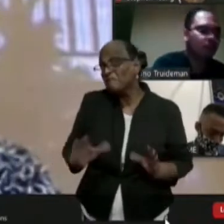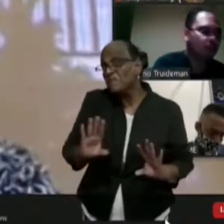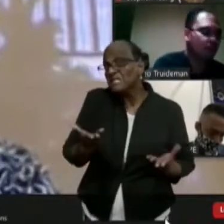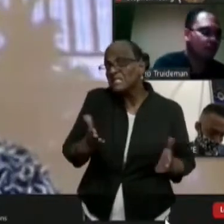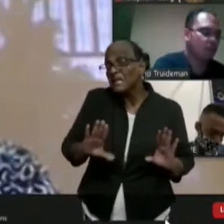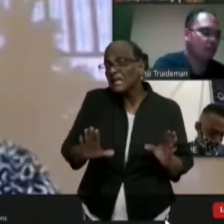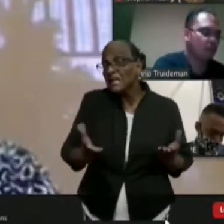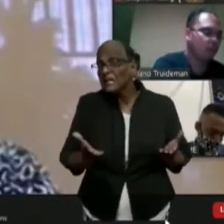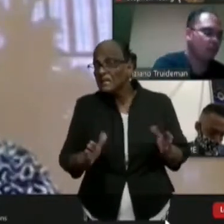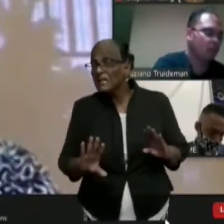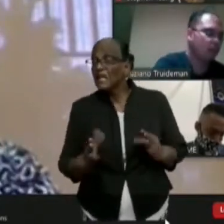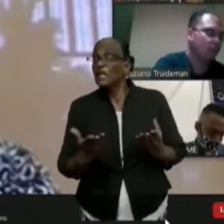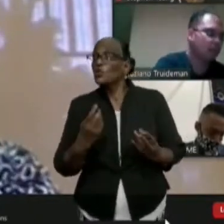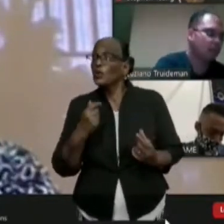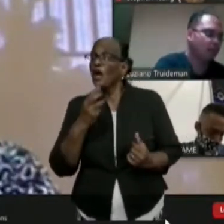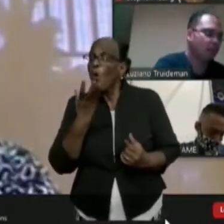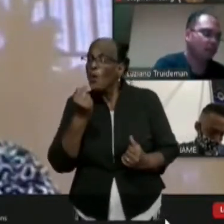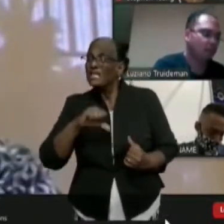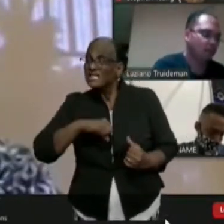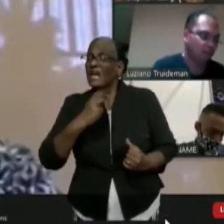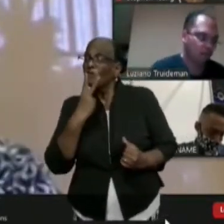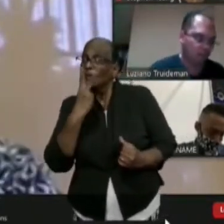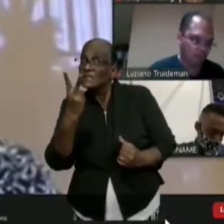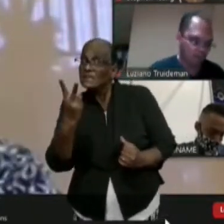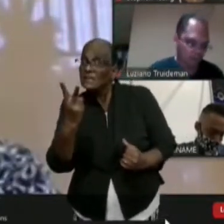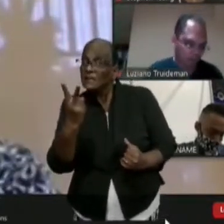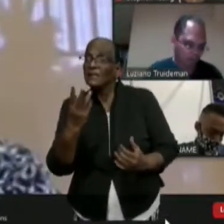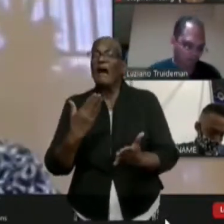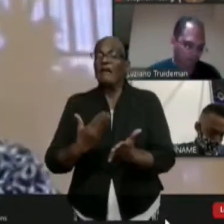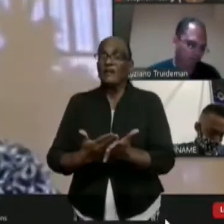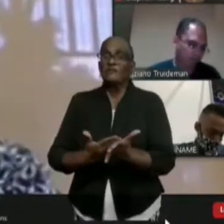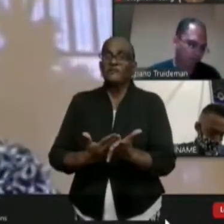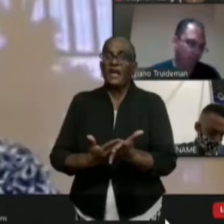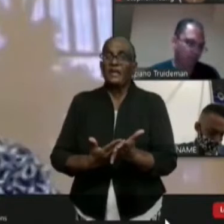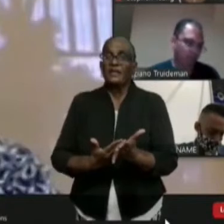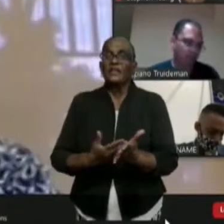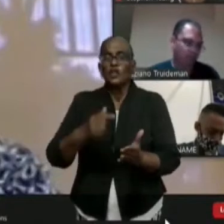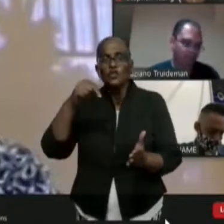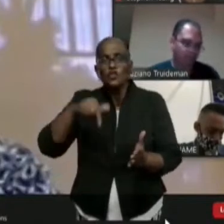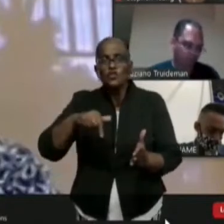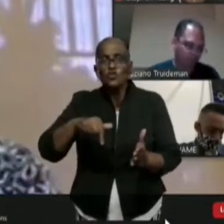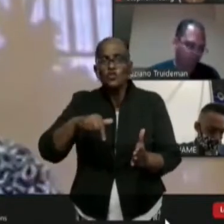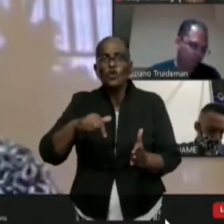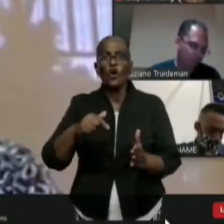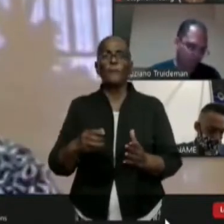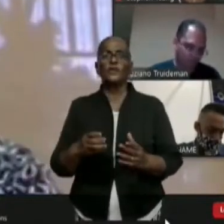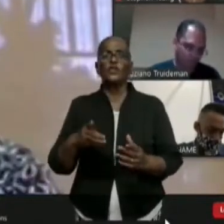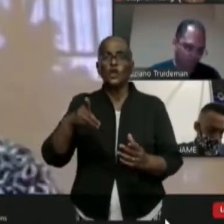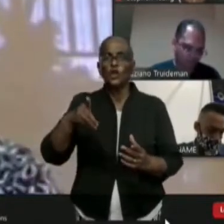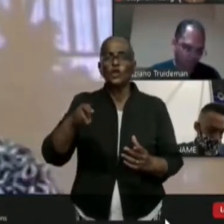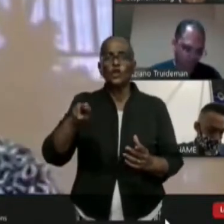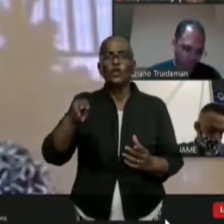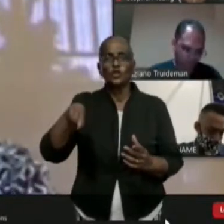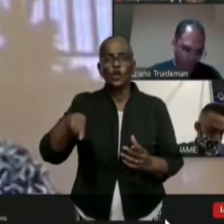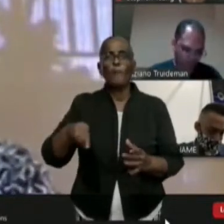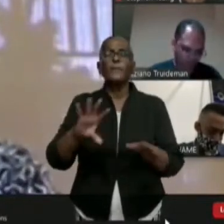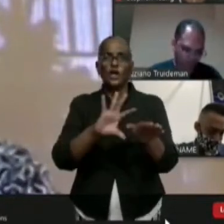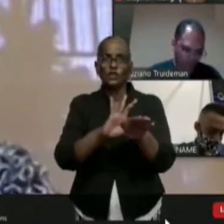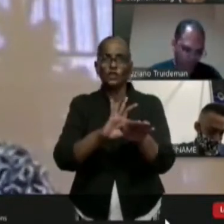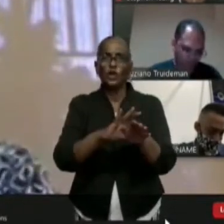dankend zijn, dus hoe je het interpreteert, aan het feit dat we nu onze trokclinic hebben en onze